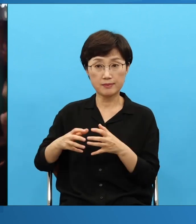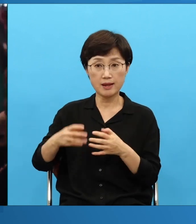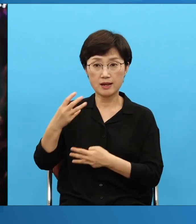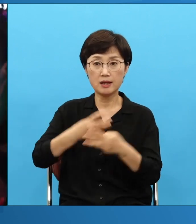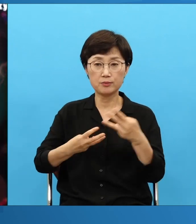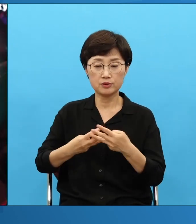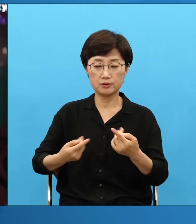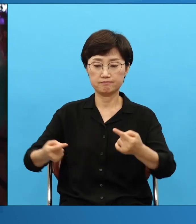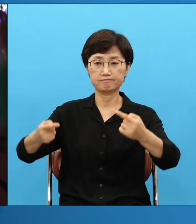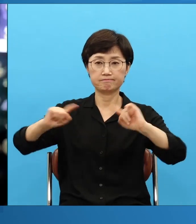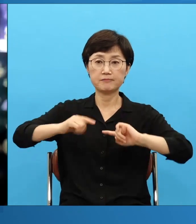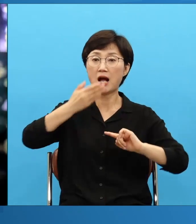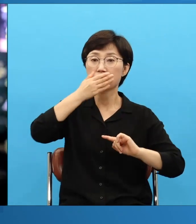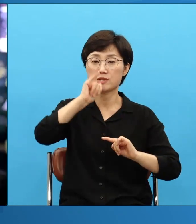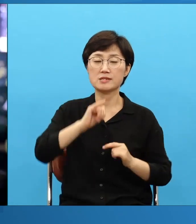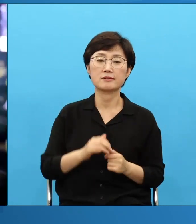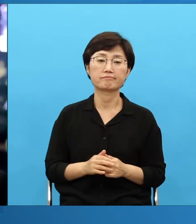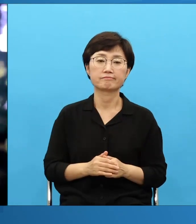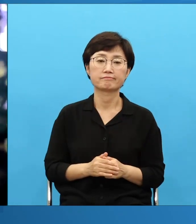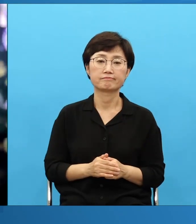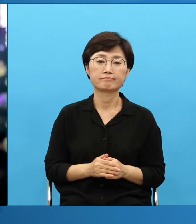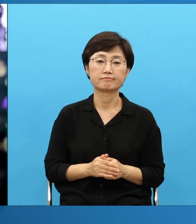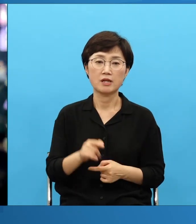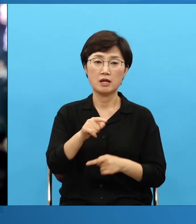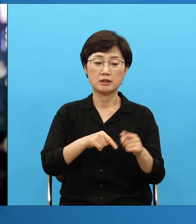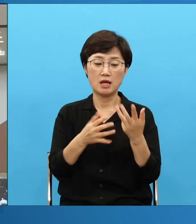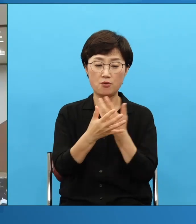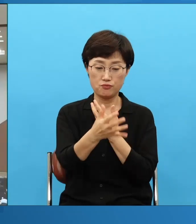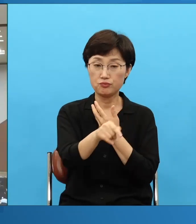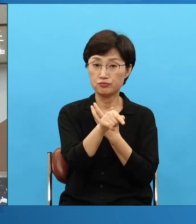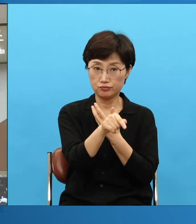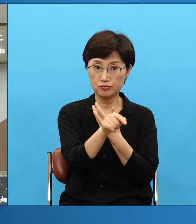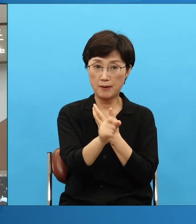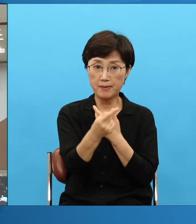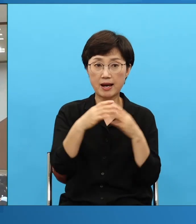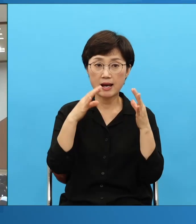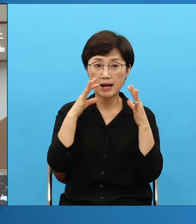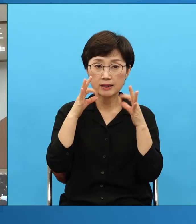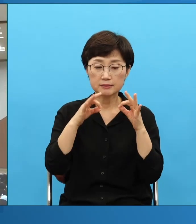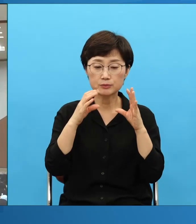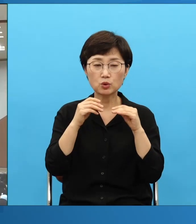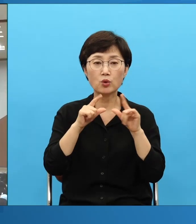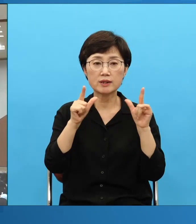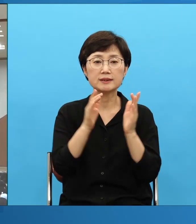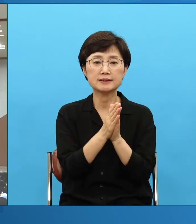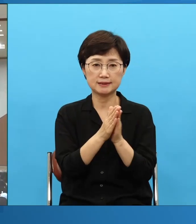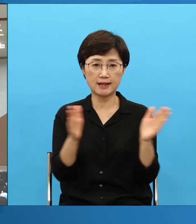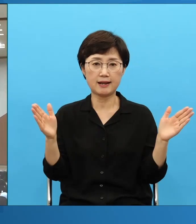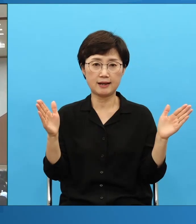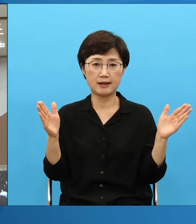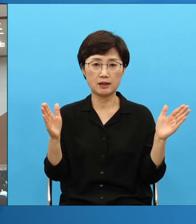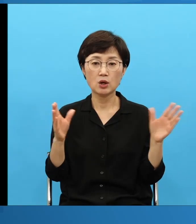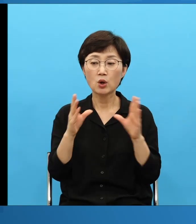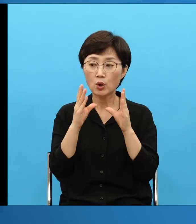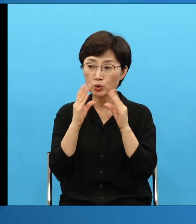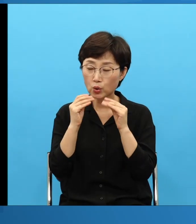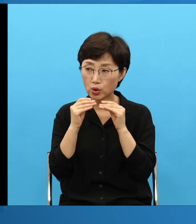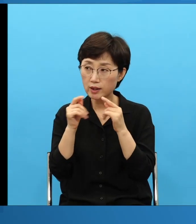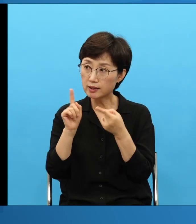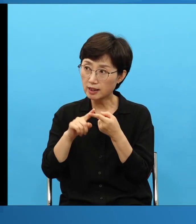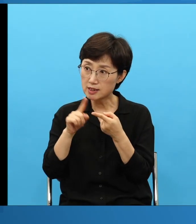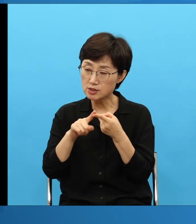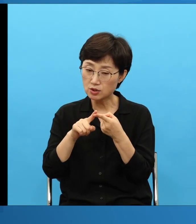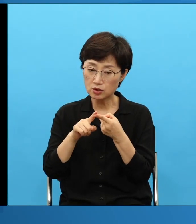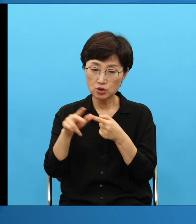대회에 참여할 수 있습니다. 이번 세계 랩넌트 대회를 기점으로 금토일 시대의 본격적인 시작을 위한 핵심 예배를 두고 전국